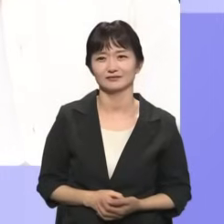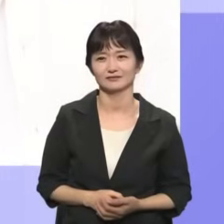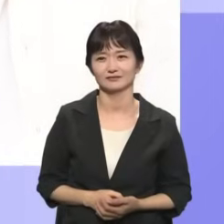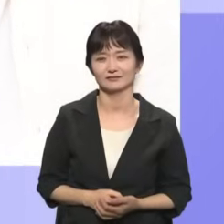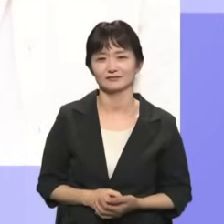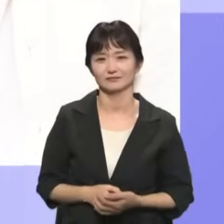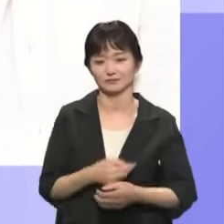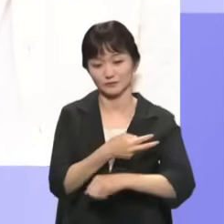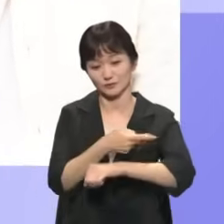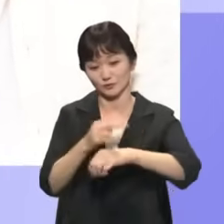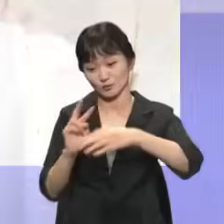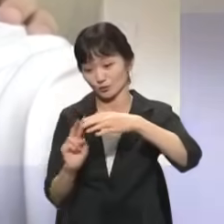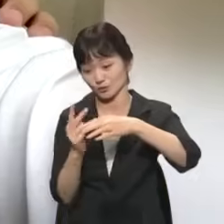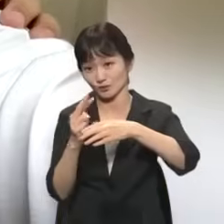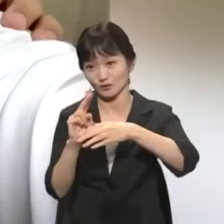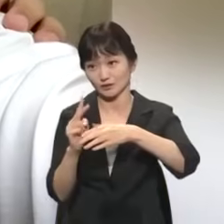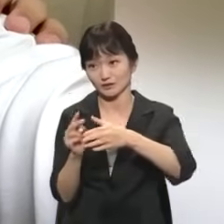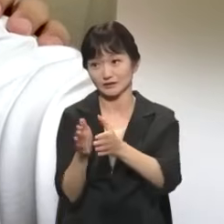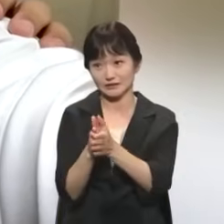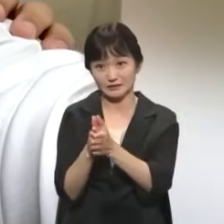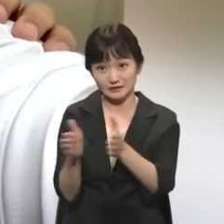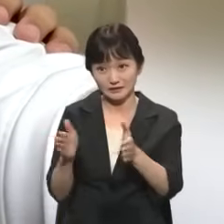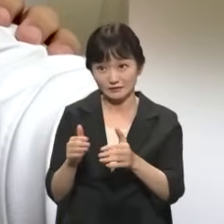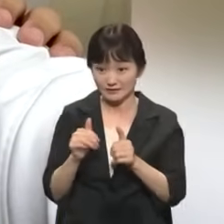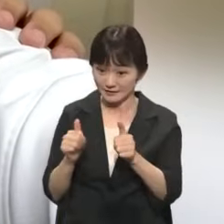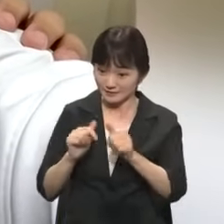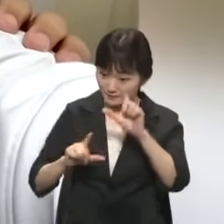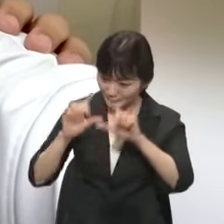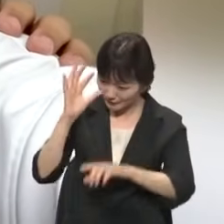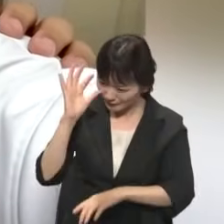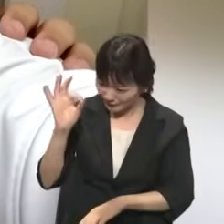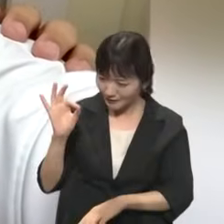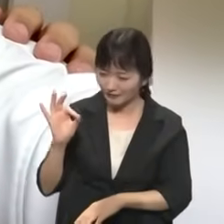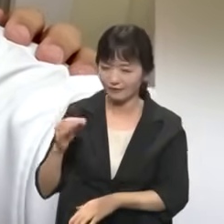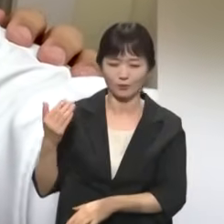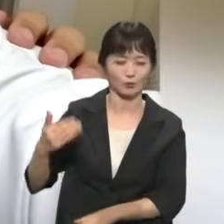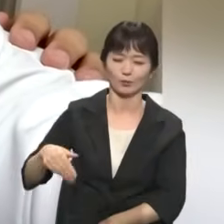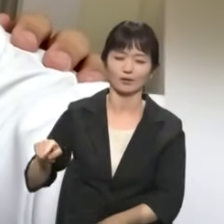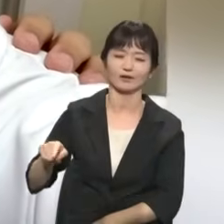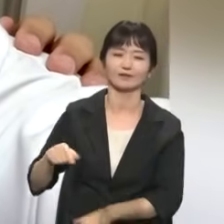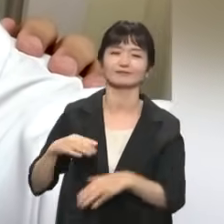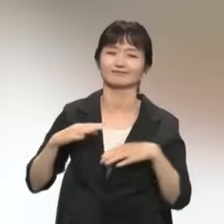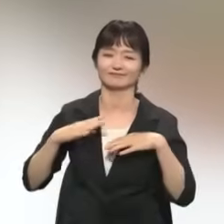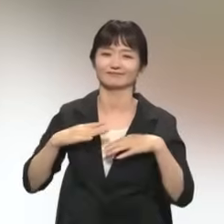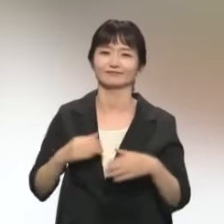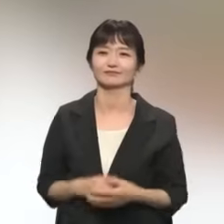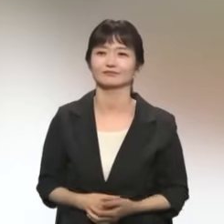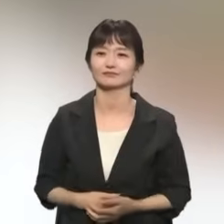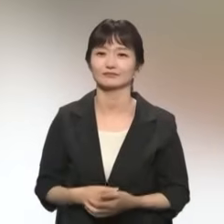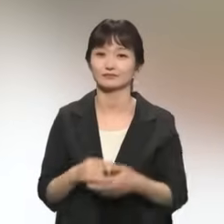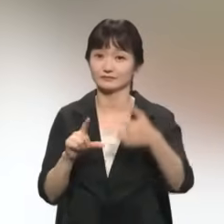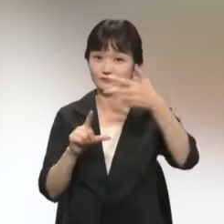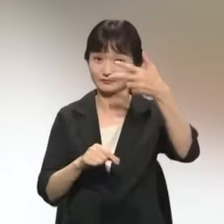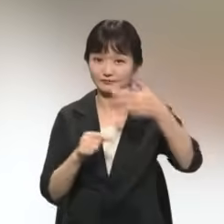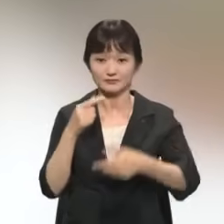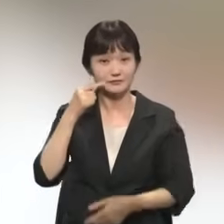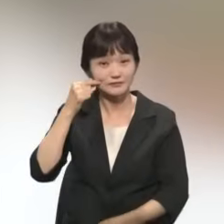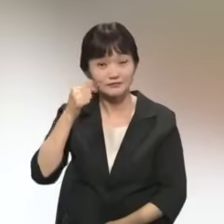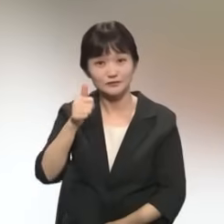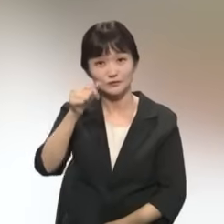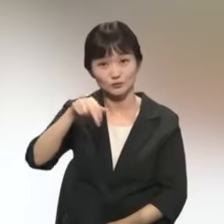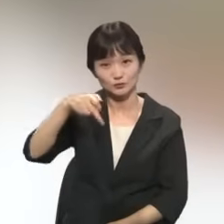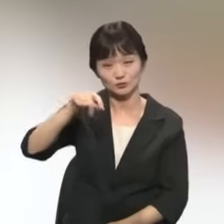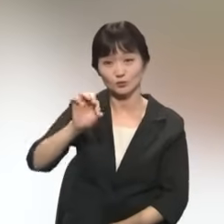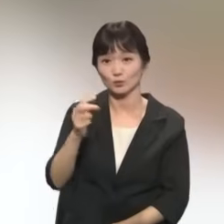하고 열심히 하는 모습만 봐도 그게 너무 자랑스럽고 대견하고 그래요. 아, 혹시 그 지난 일본에서 열린 후쿠오카 예. 세계선수권